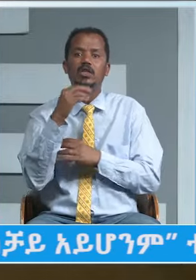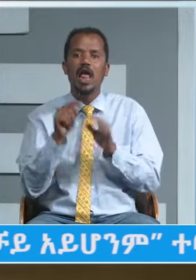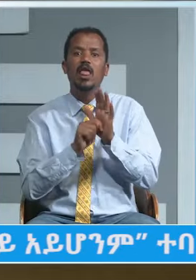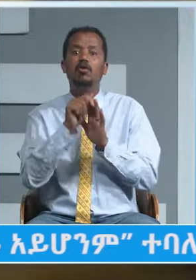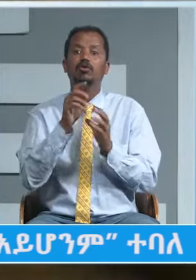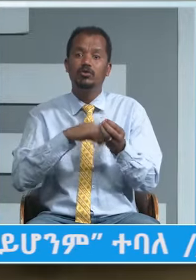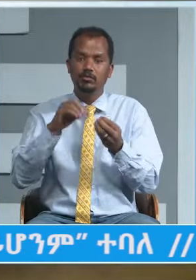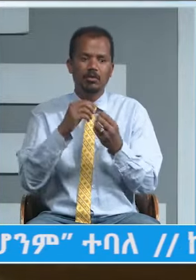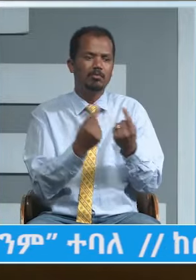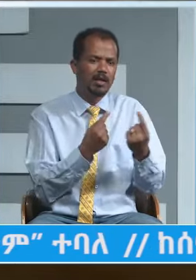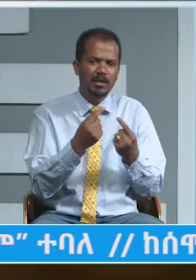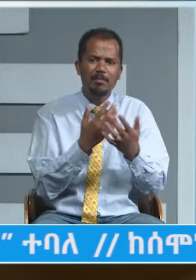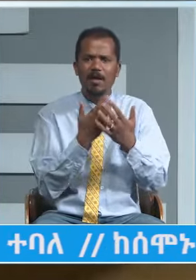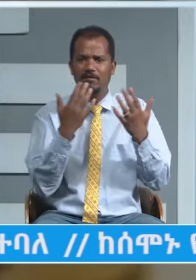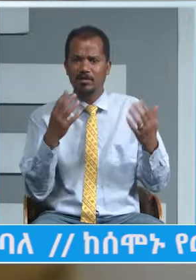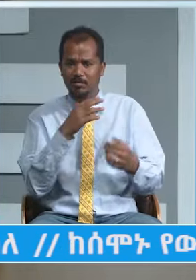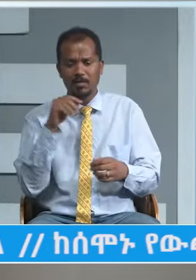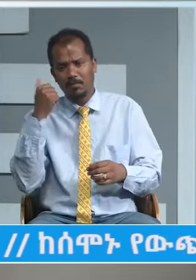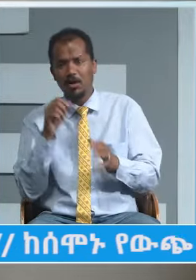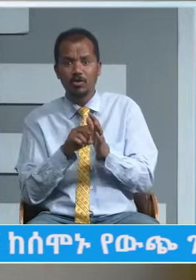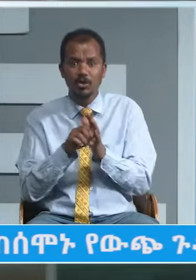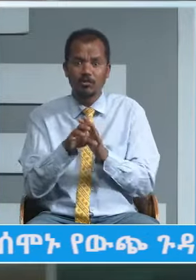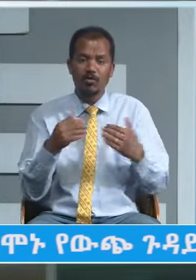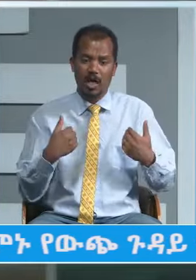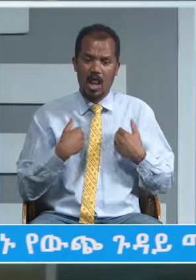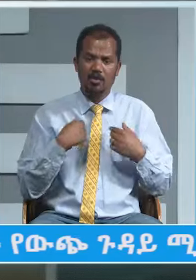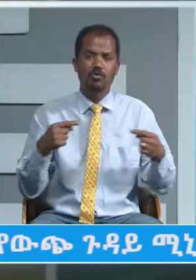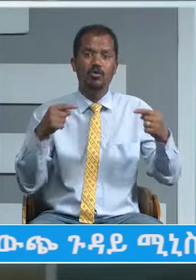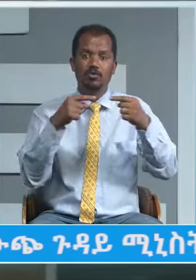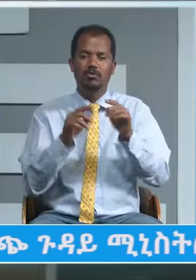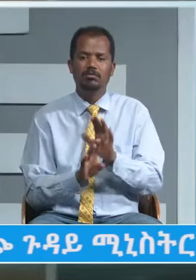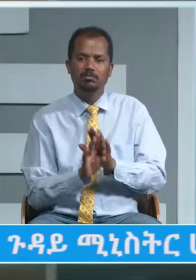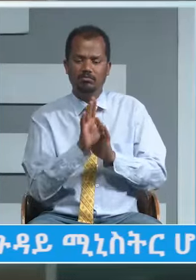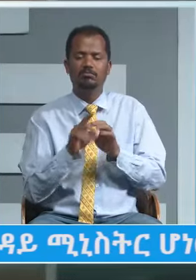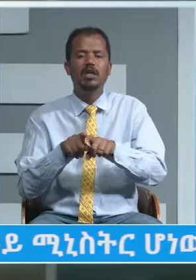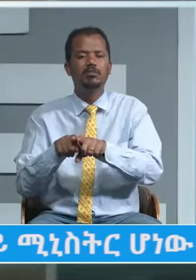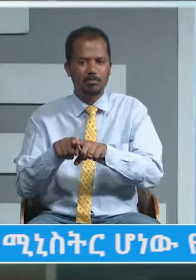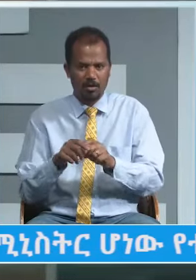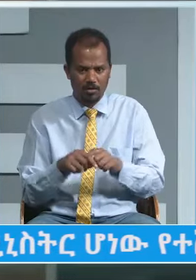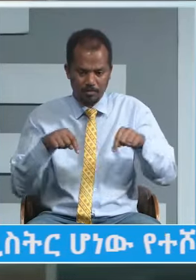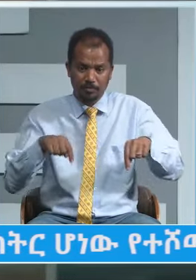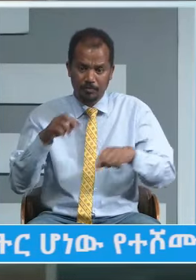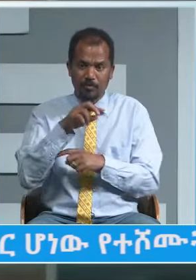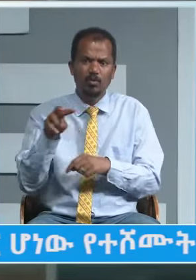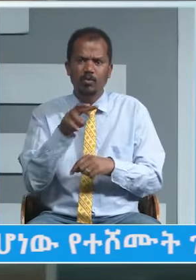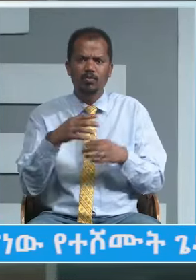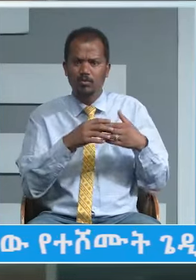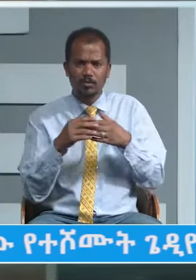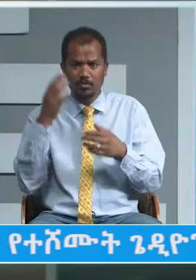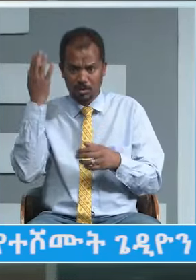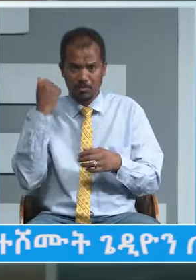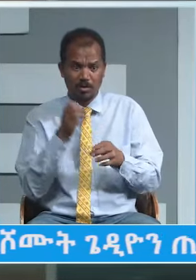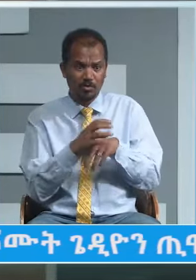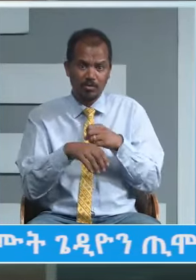ኢነርጂንና ቴክኖሎጂን ጨምሮ በንግድ በኢንቨስትመንት እና በሌሎች ዘርፎች ያላቸውን ግንኙነት ለማሳደግም ተስማምተዋል። በዛሬው ዕለት ሁለቱ